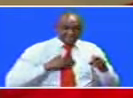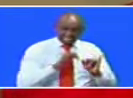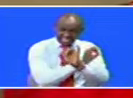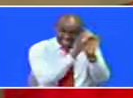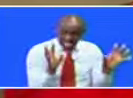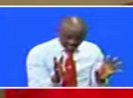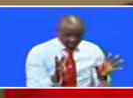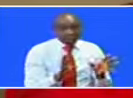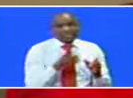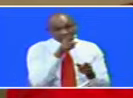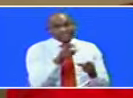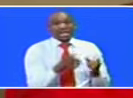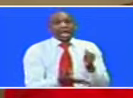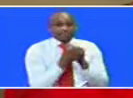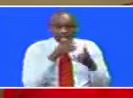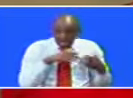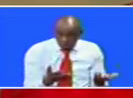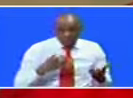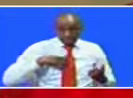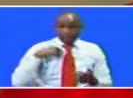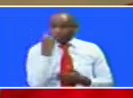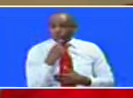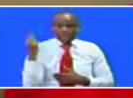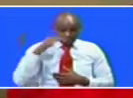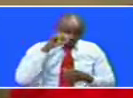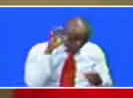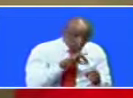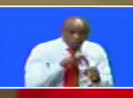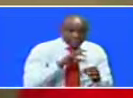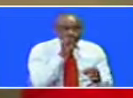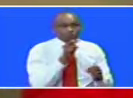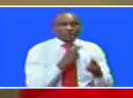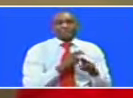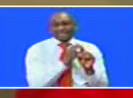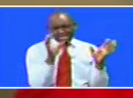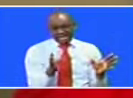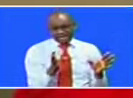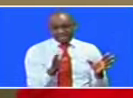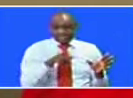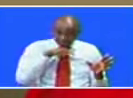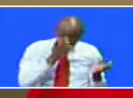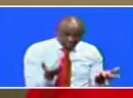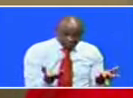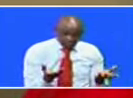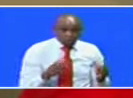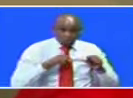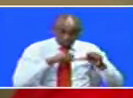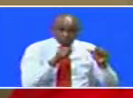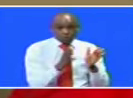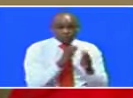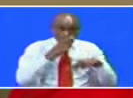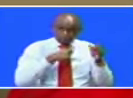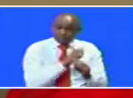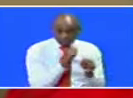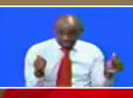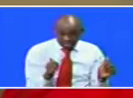zingine, na hiyo ilisaidia wale watu voters na at least waliendelea na process